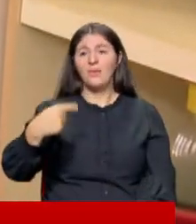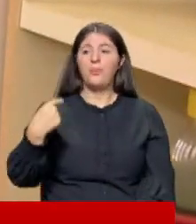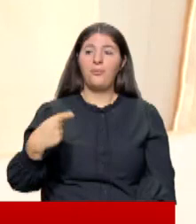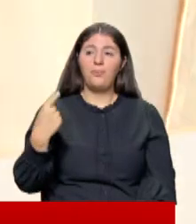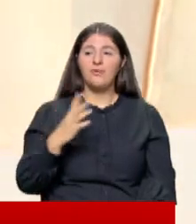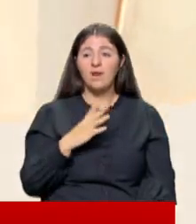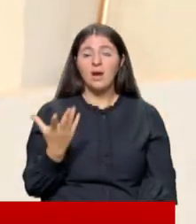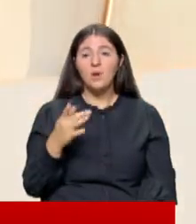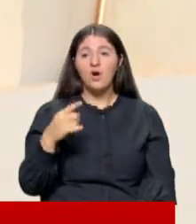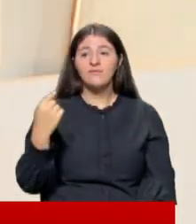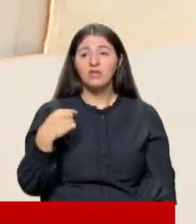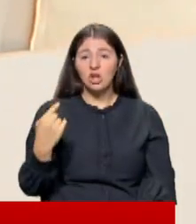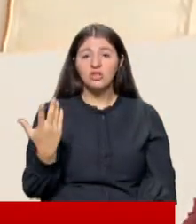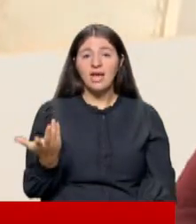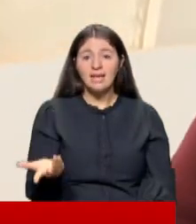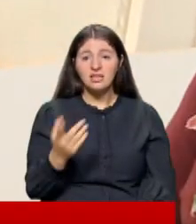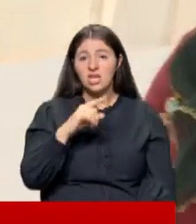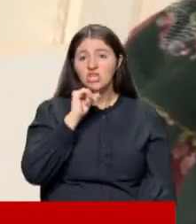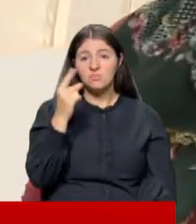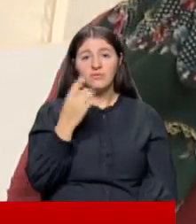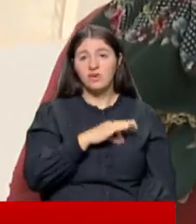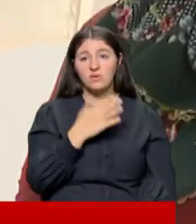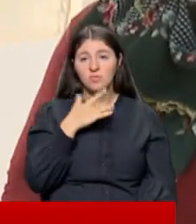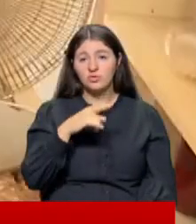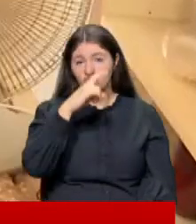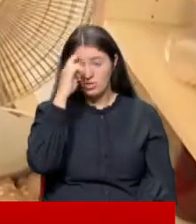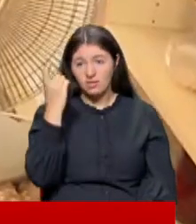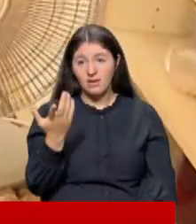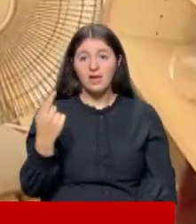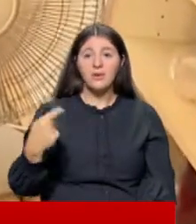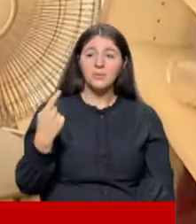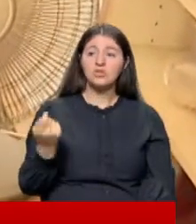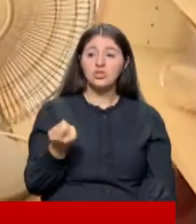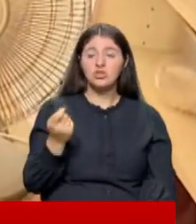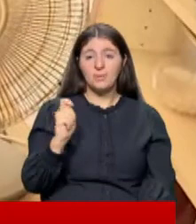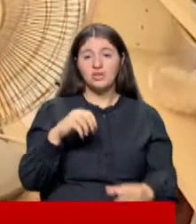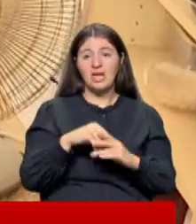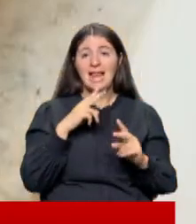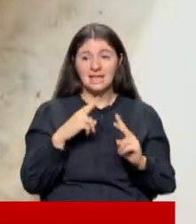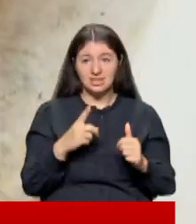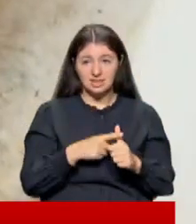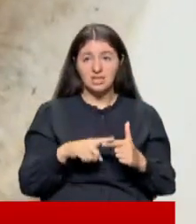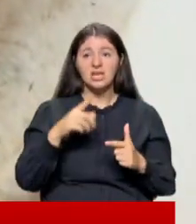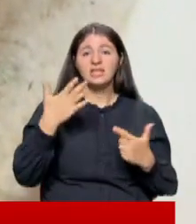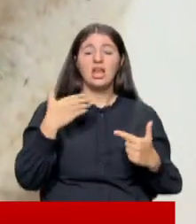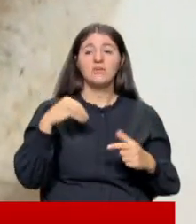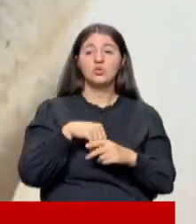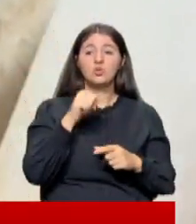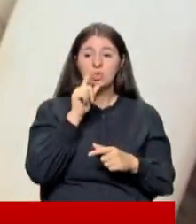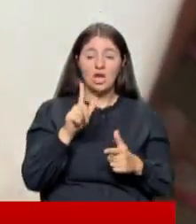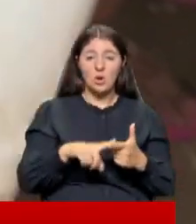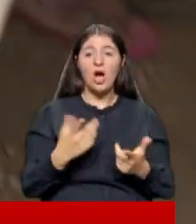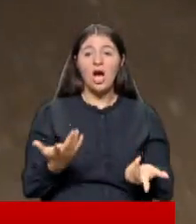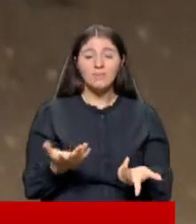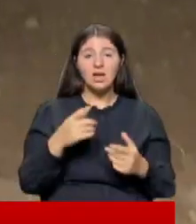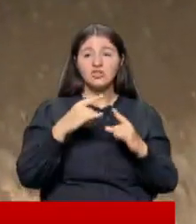vantilatör var ama o vantilatörlerde hiçbir işe yaramıyor Bu sıcakta vantilatörü çalıştırmak için elektrik Serinlemek içinse su gerekiyor